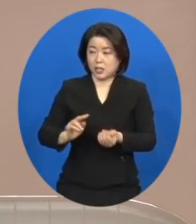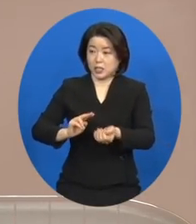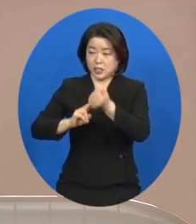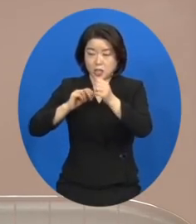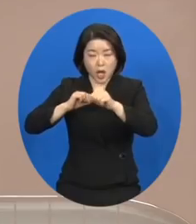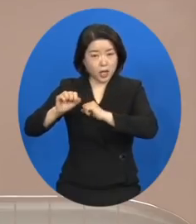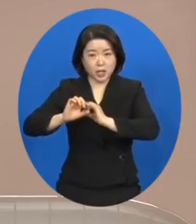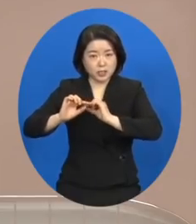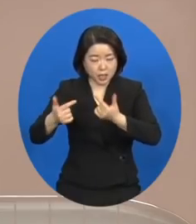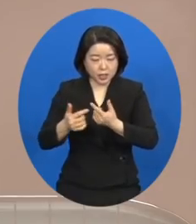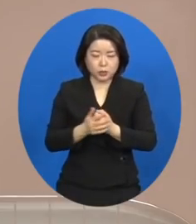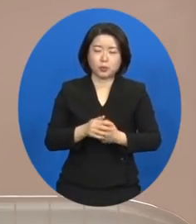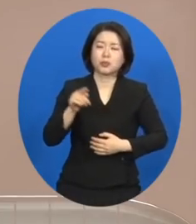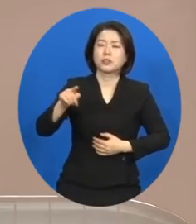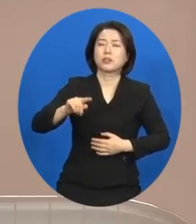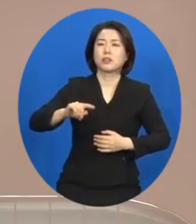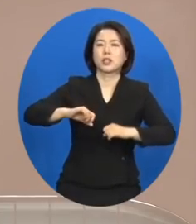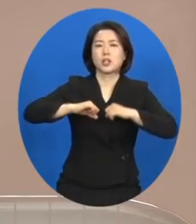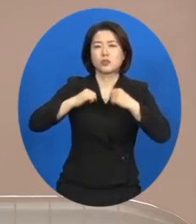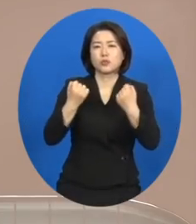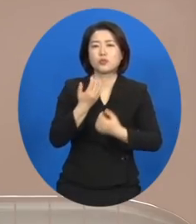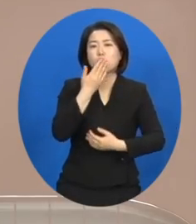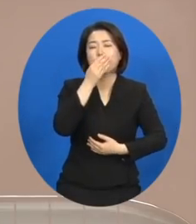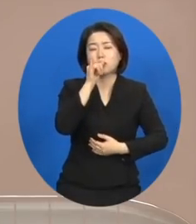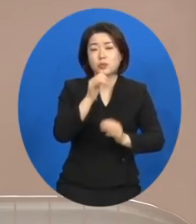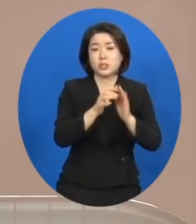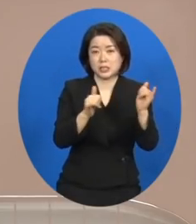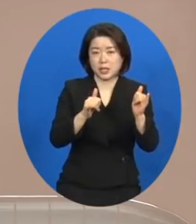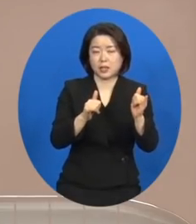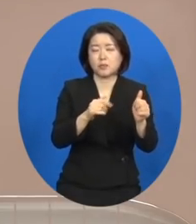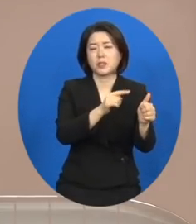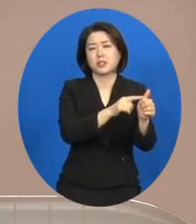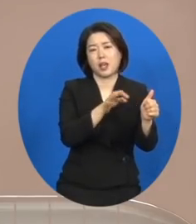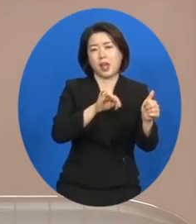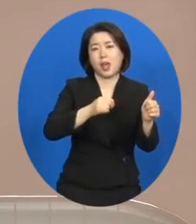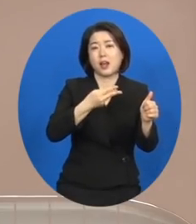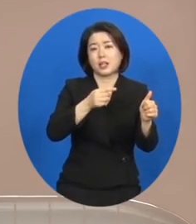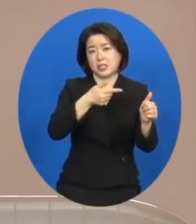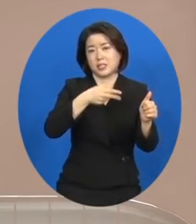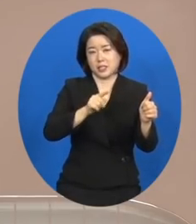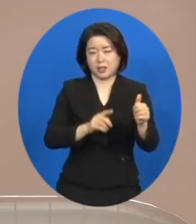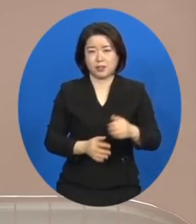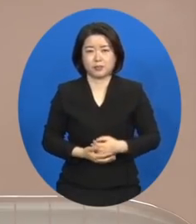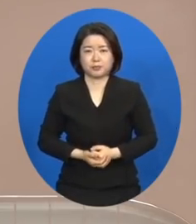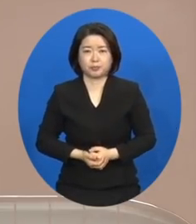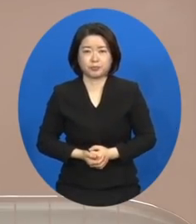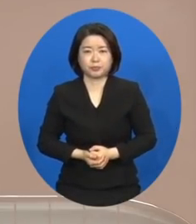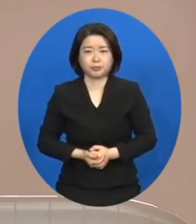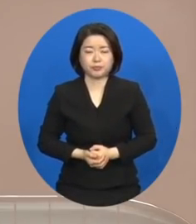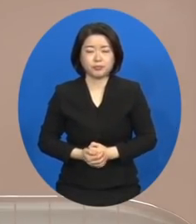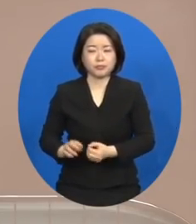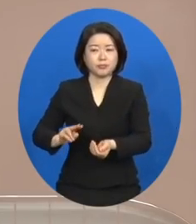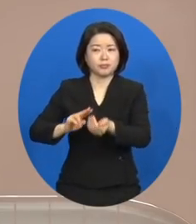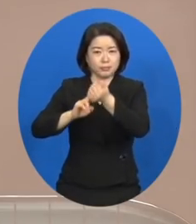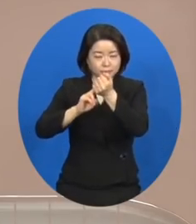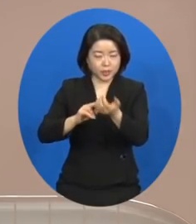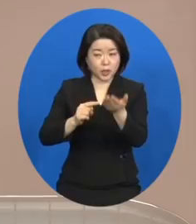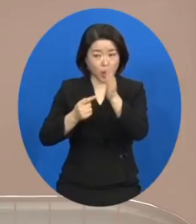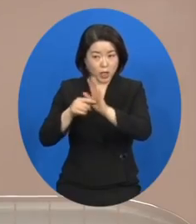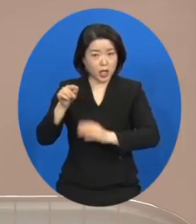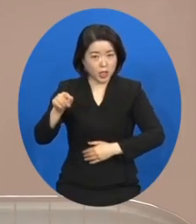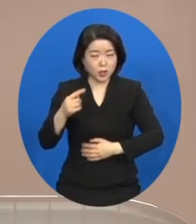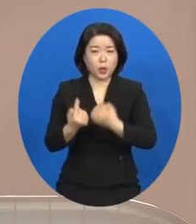그것에 순종할 수 있는 믿음을 가진 사람이 또한 엘리사였습니다. 어떻게 보면 기적과 이사를 행하는